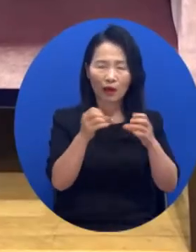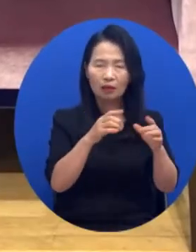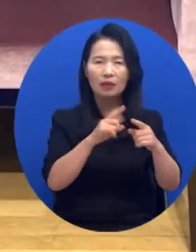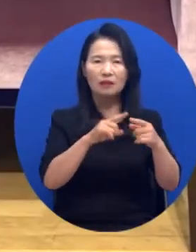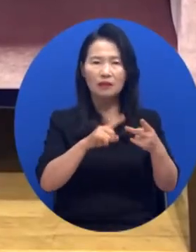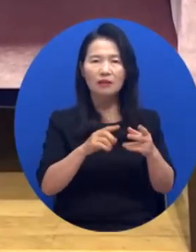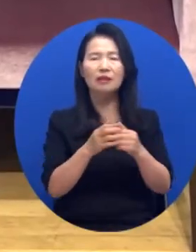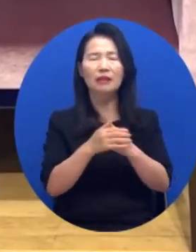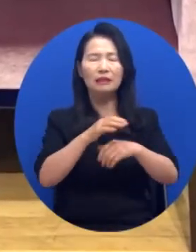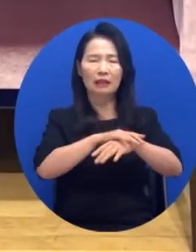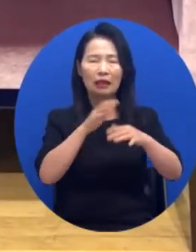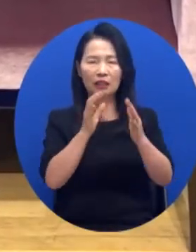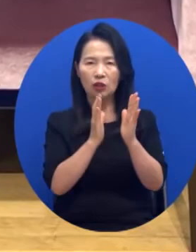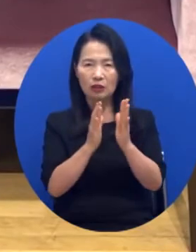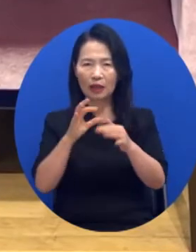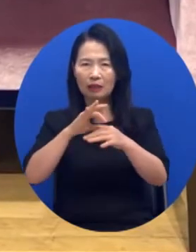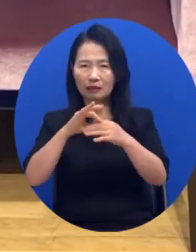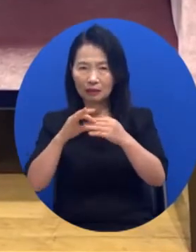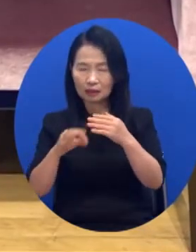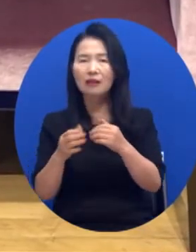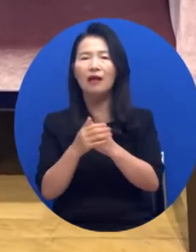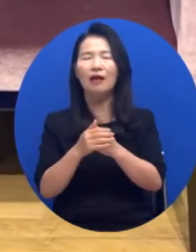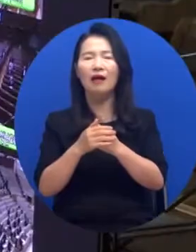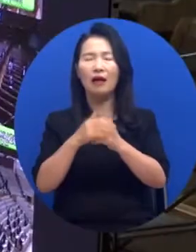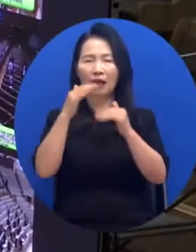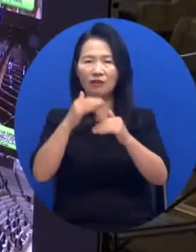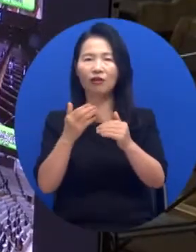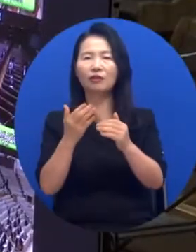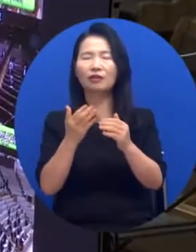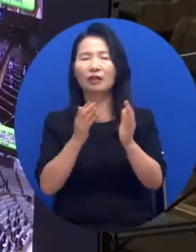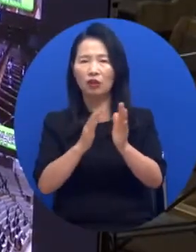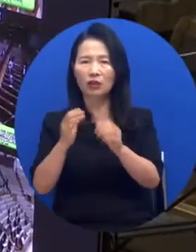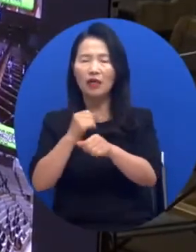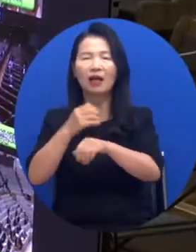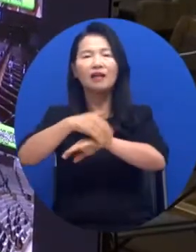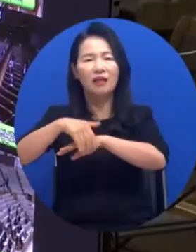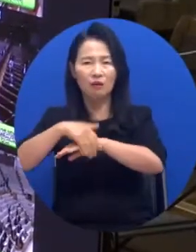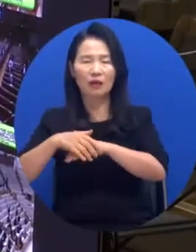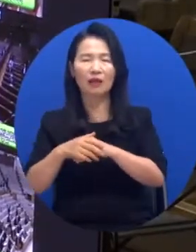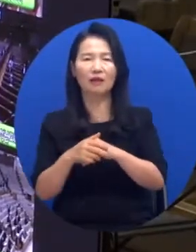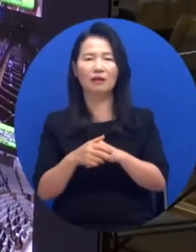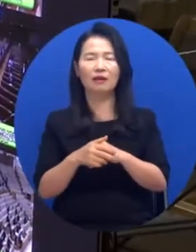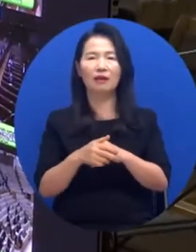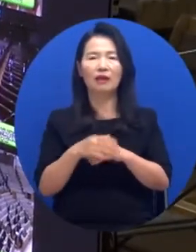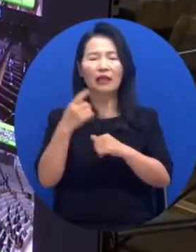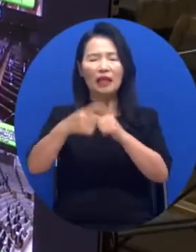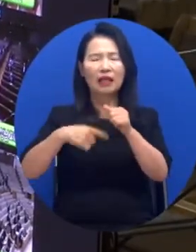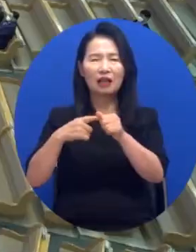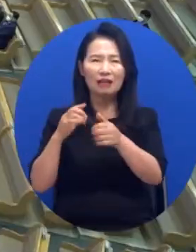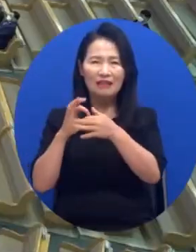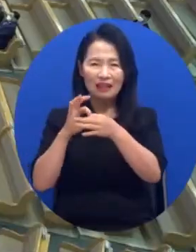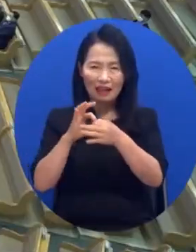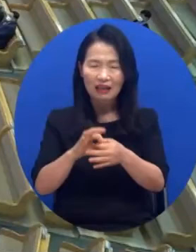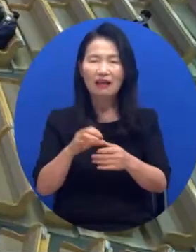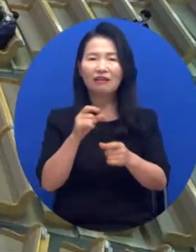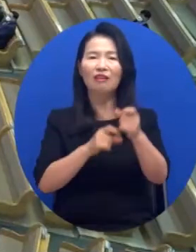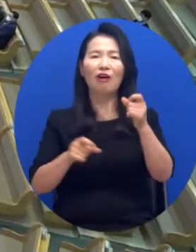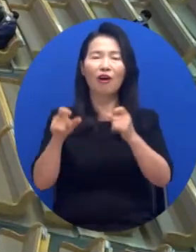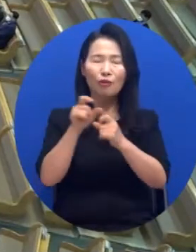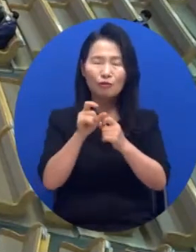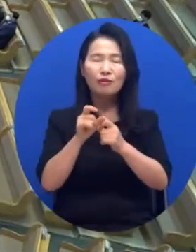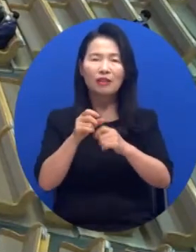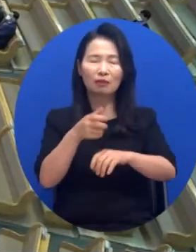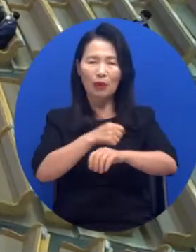중요한 안건 대를 처리해 나갈 예정입니다 예 회의는 하루로 끝났지만 그 단 들은 앞으로 1년 내내 더 역동적으로 움직이면서